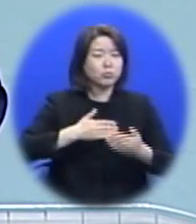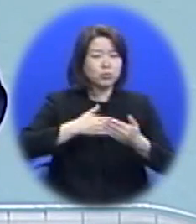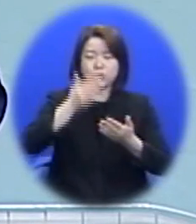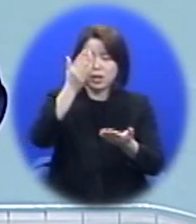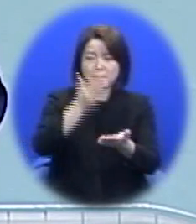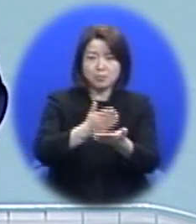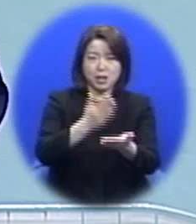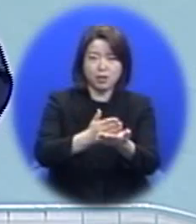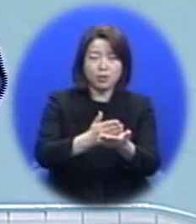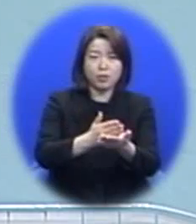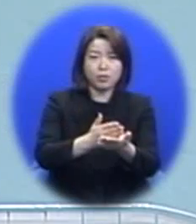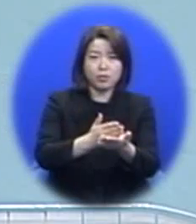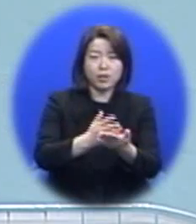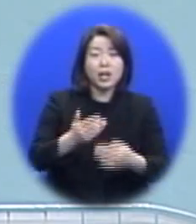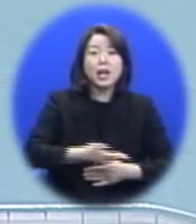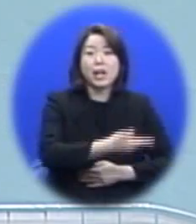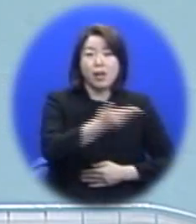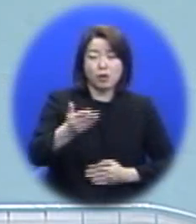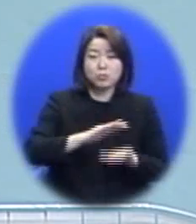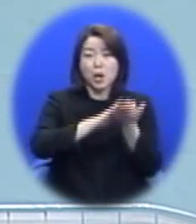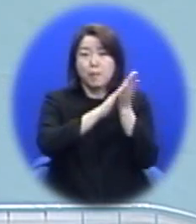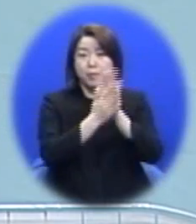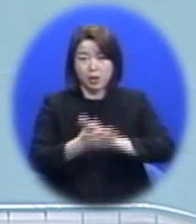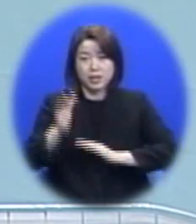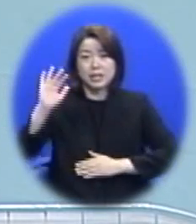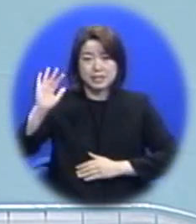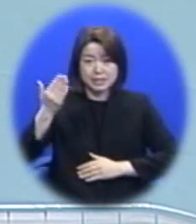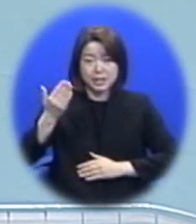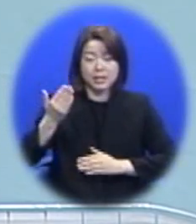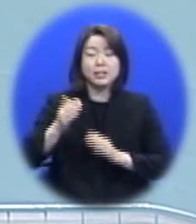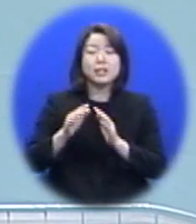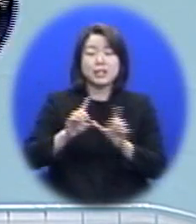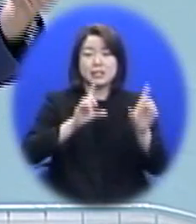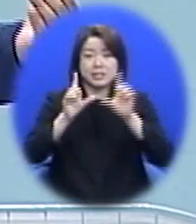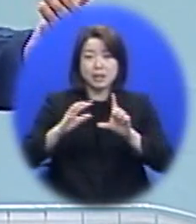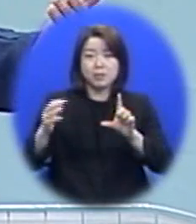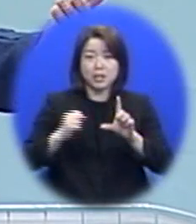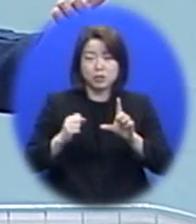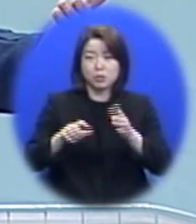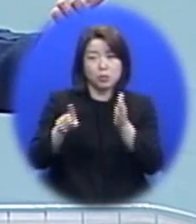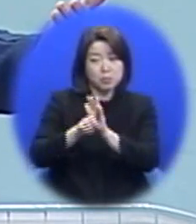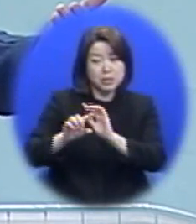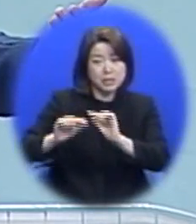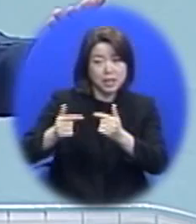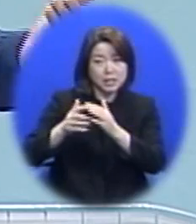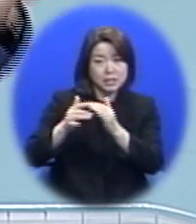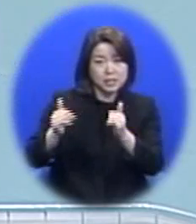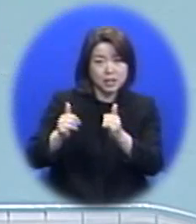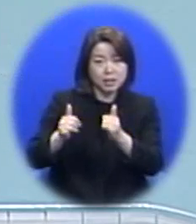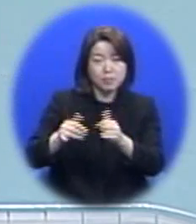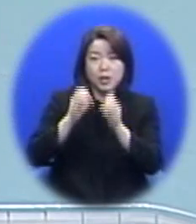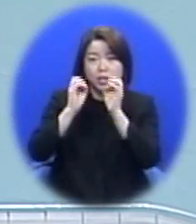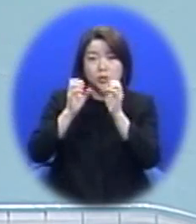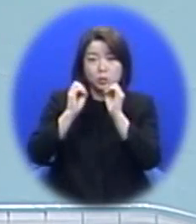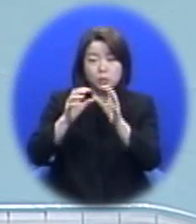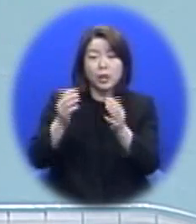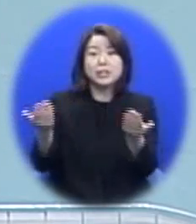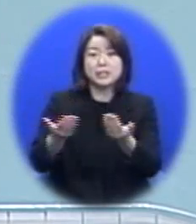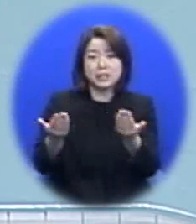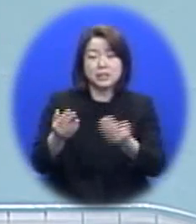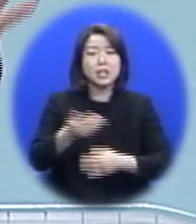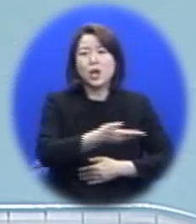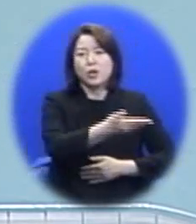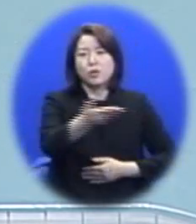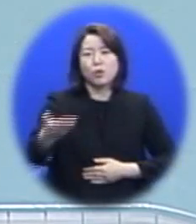마십시오. 여러분이 변화된 삶으로 불신 가족을 전도할 수 있게 되는 이 일은